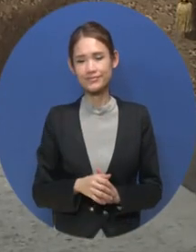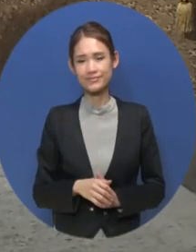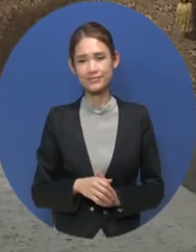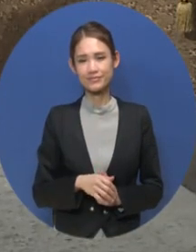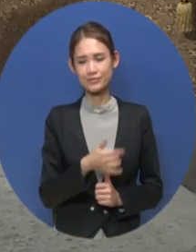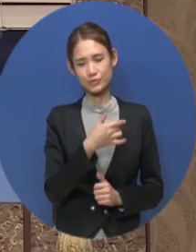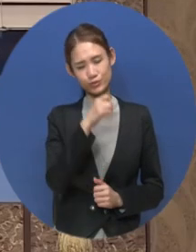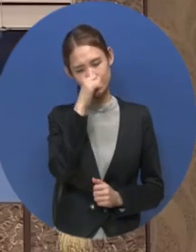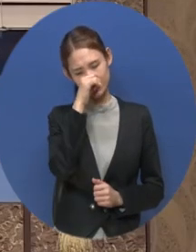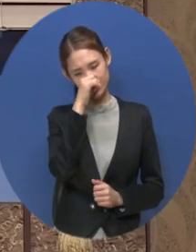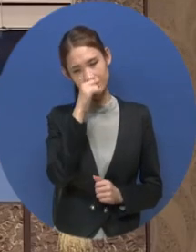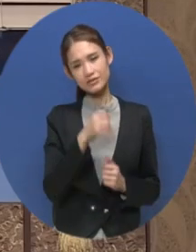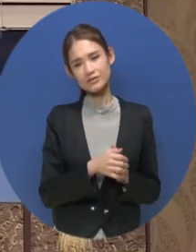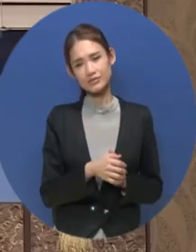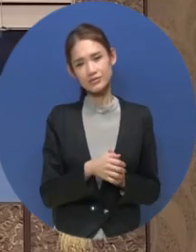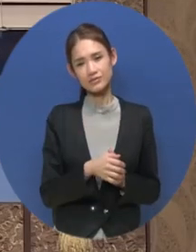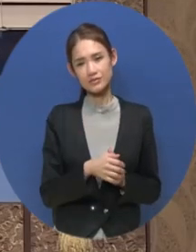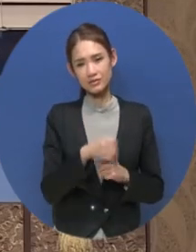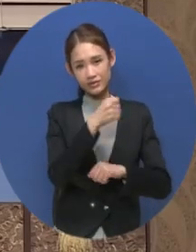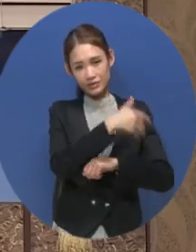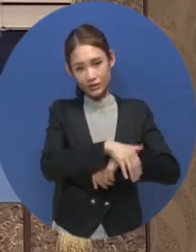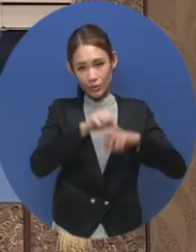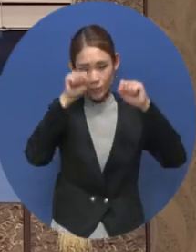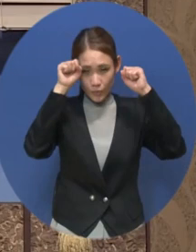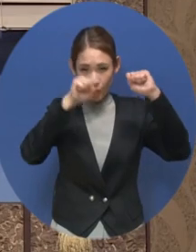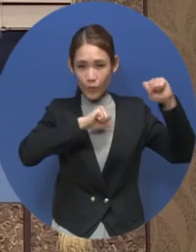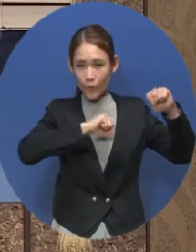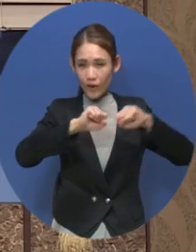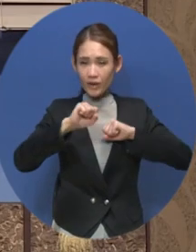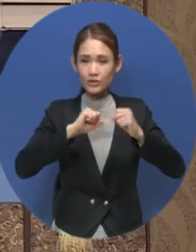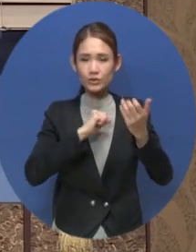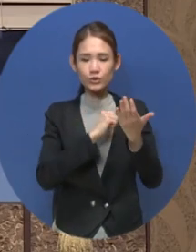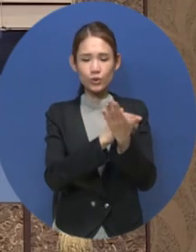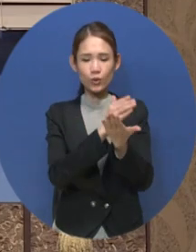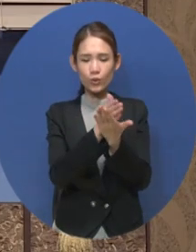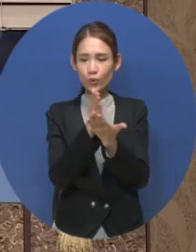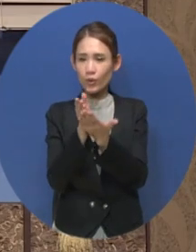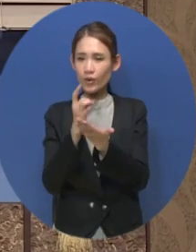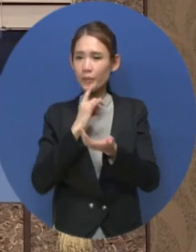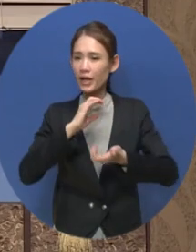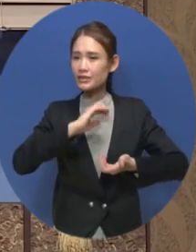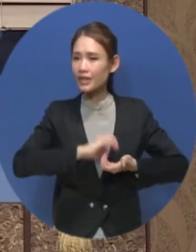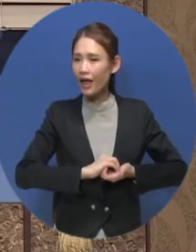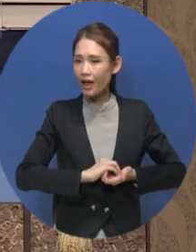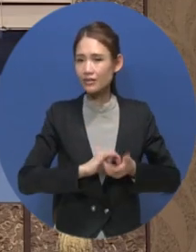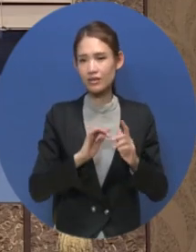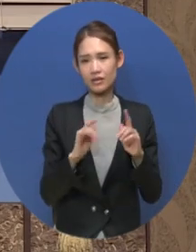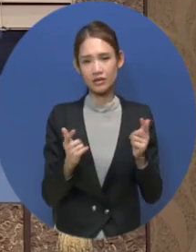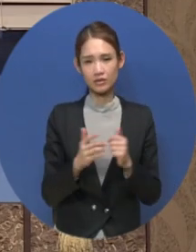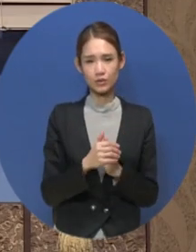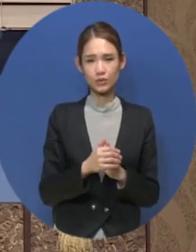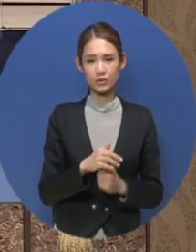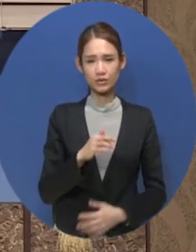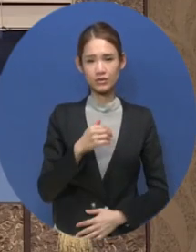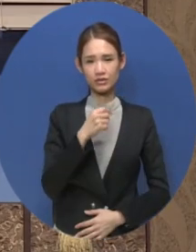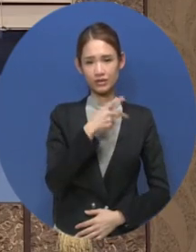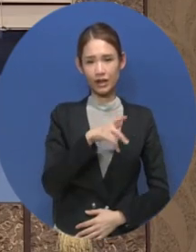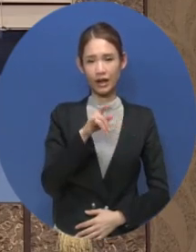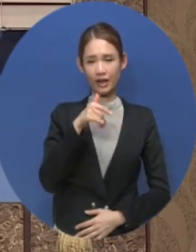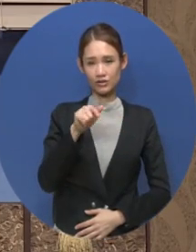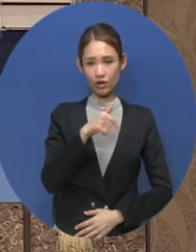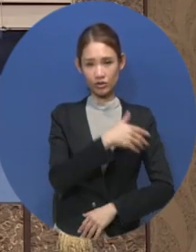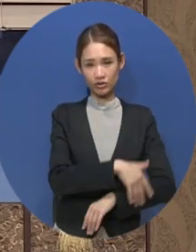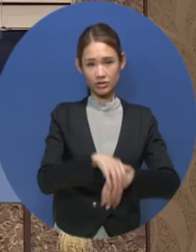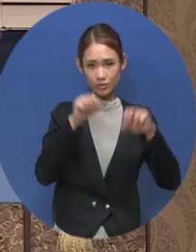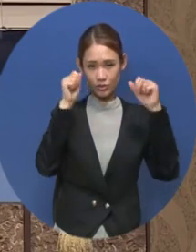너무 좋고요. 또 예. 저희가 스포츠 활동을 꼭 어떤 종목에다만 제한하는 게 아니고 네. 이제는 내재 스포츠라든지 아. 이런